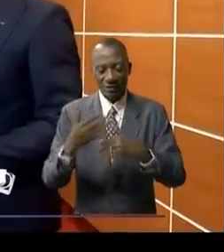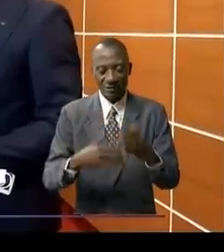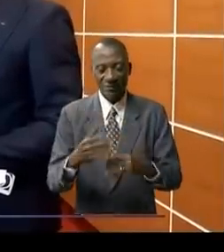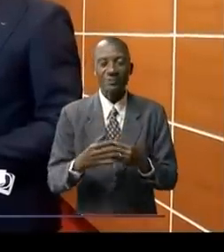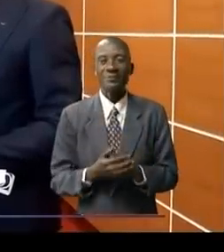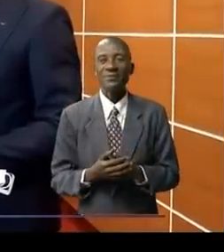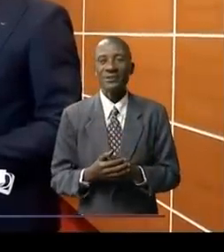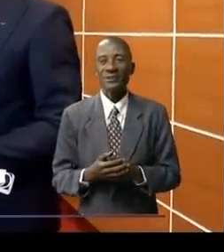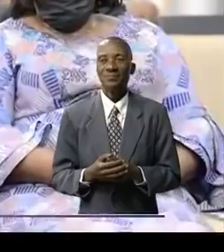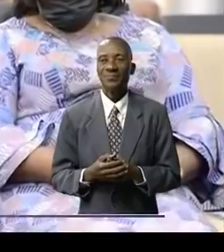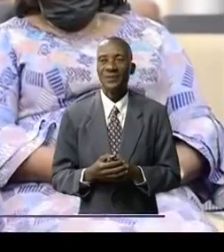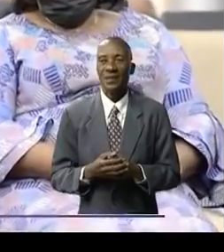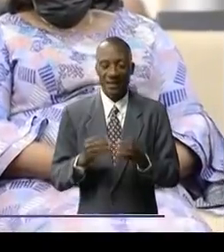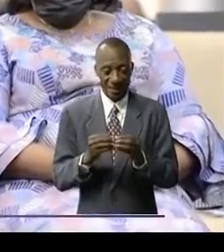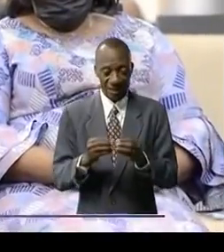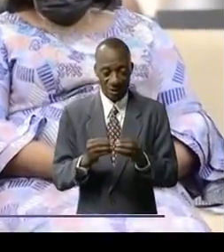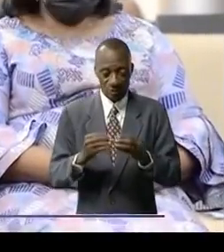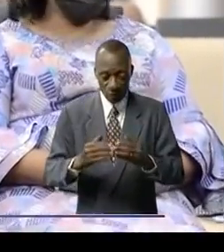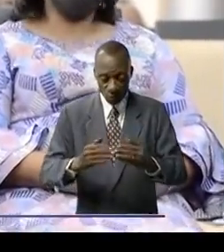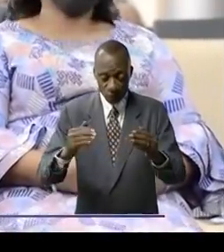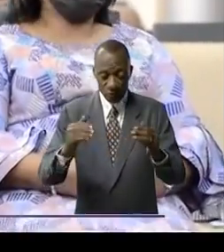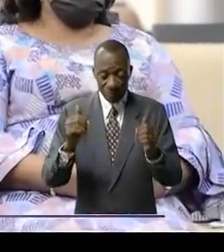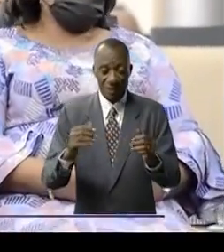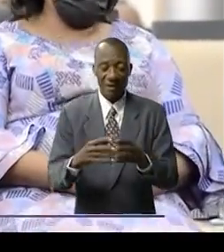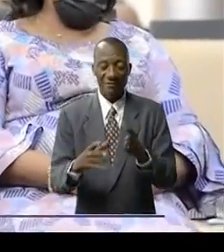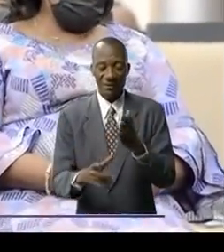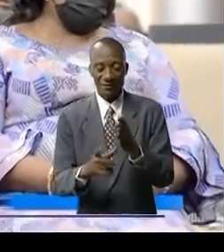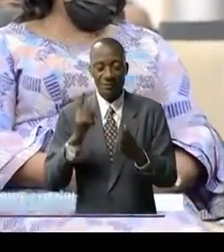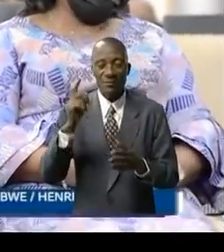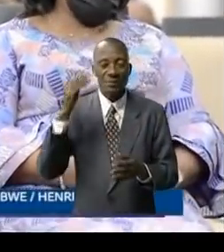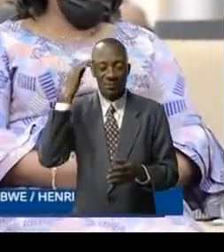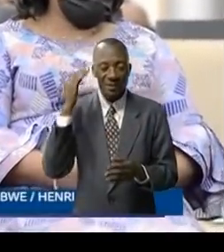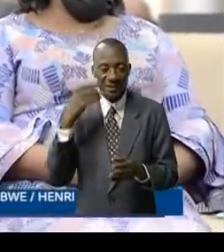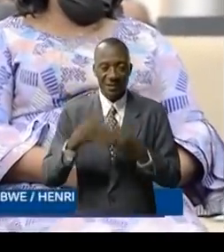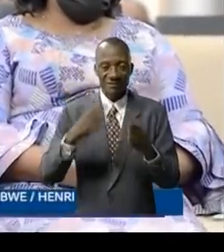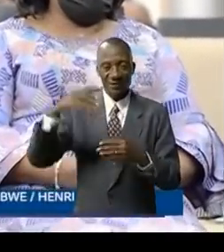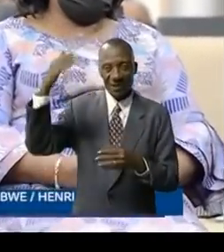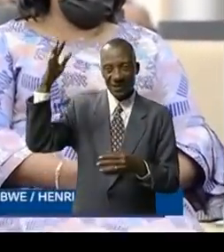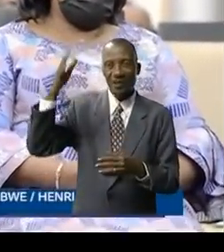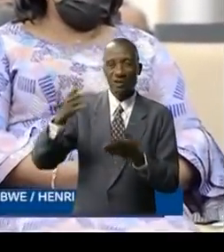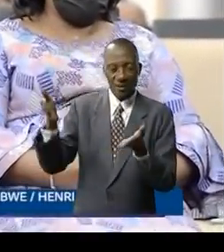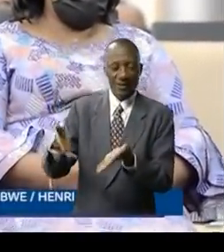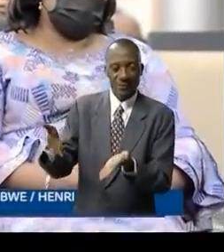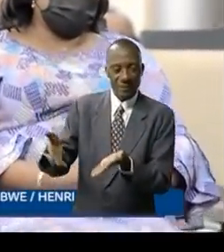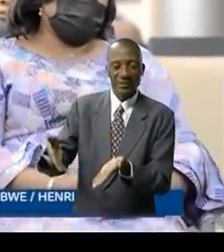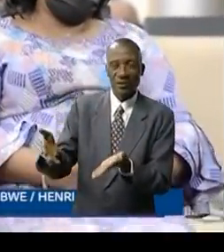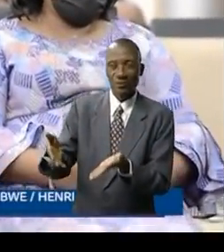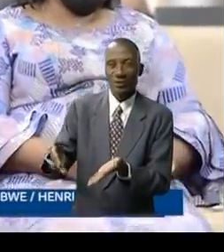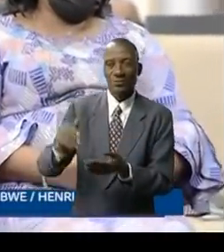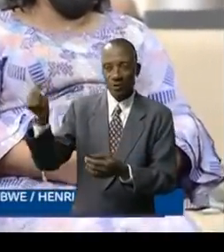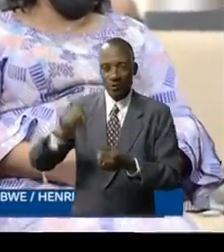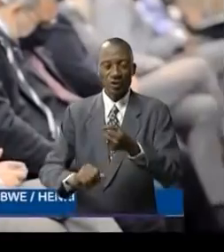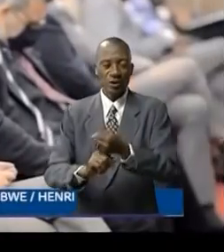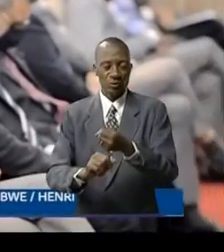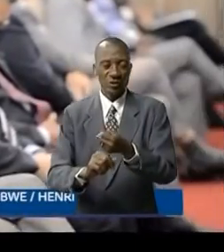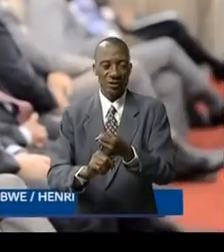déroulée sous la coprésidence du vice-premier ministre, ministre des Affaires étrangères, Christophe Lutundula Palapenapala. Les partis